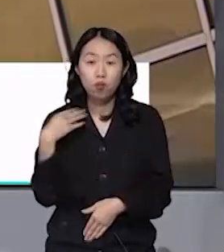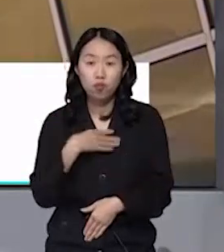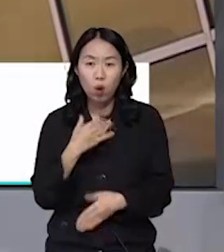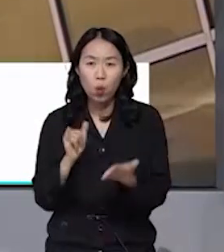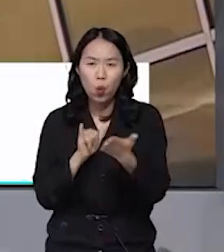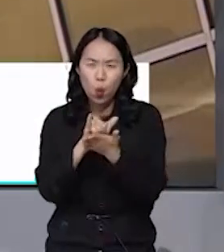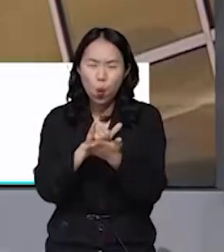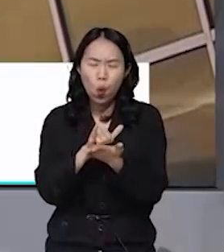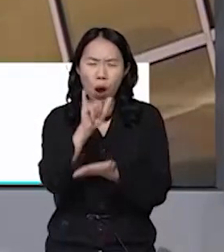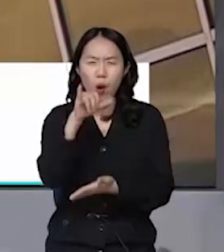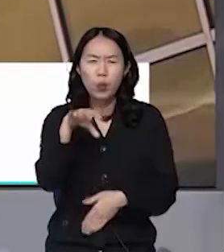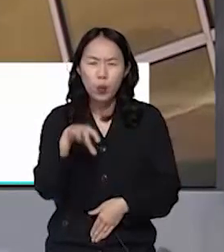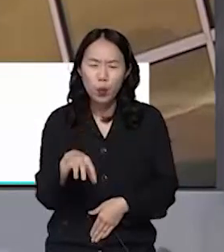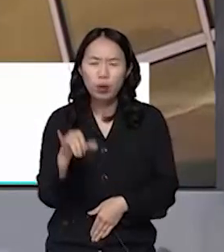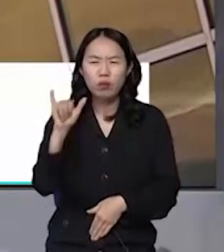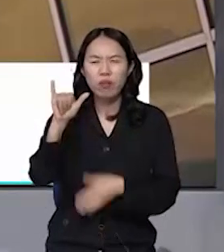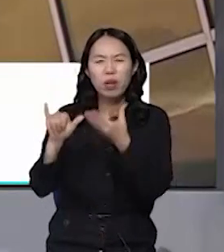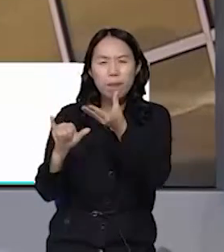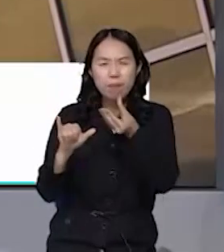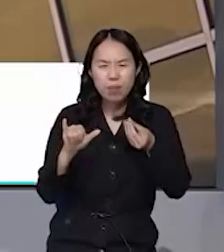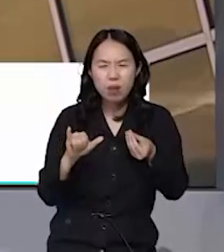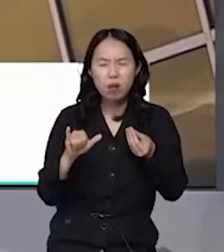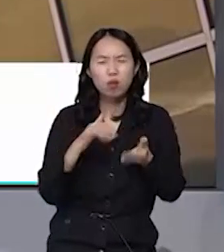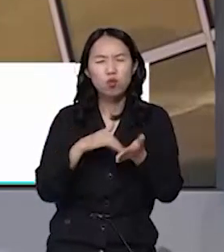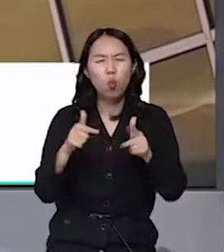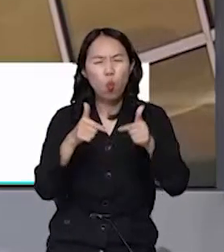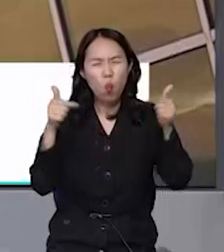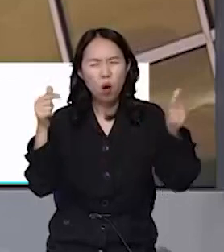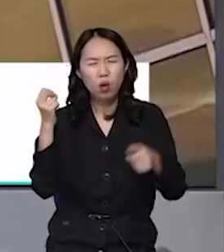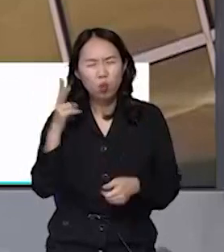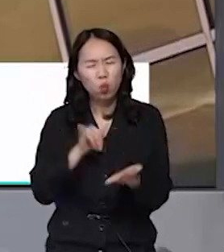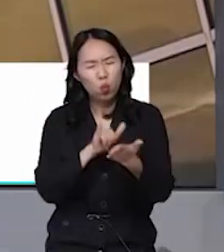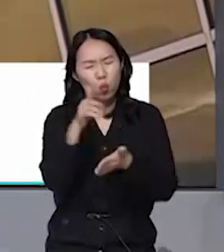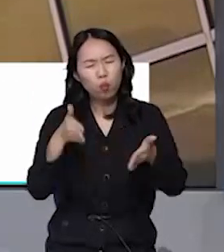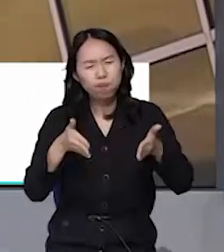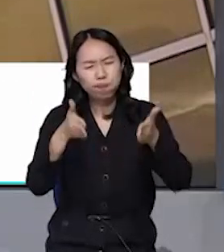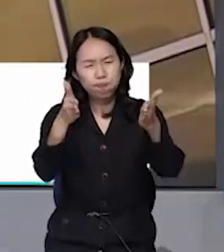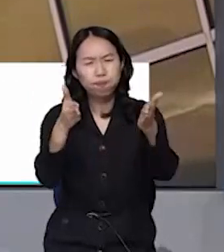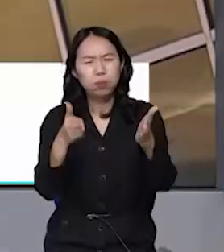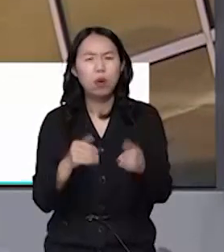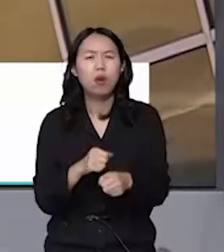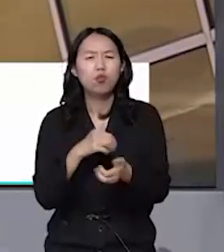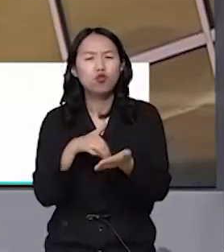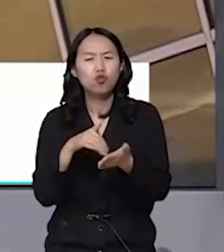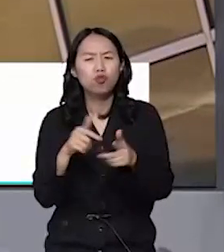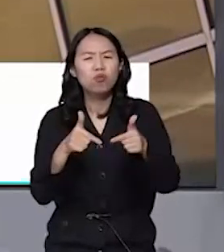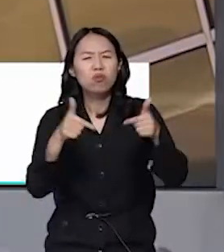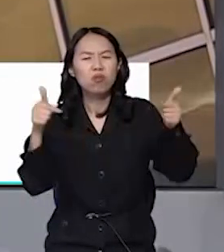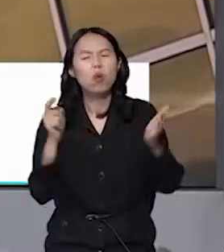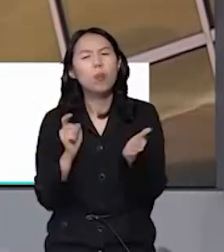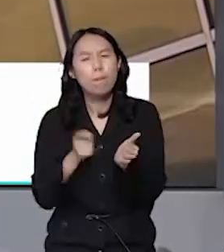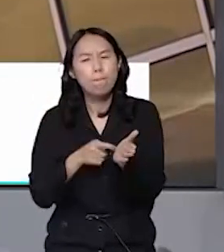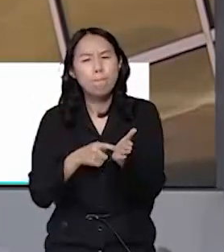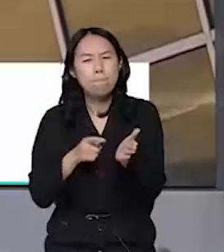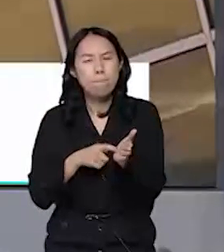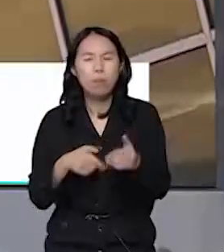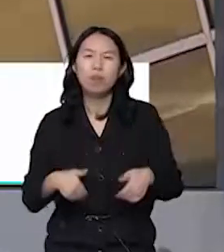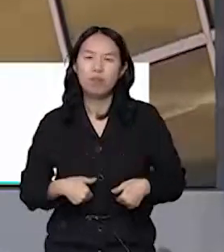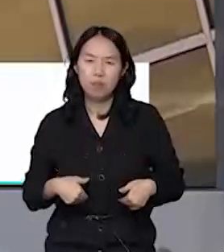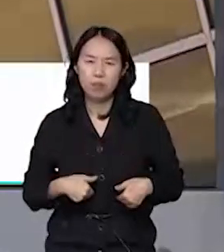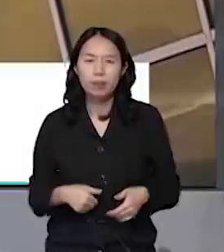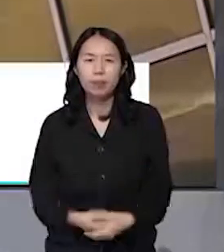무안공항의 부정기적인 전세기 확대뿐만 아니라 전기 노선 확보도 시급한 과제가 되고 있습니다. 이동근 기자의